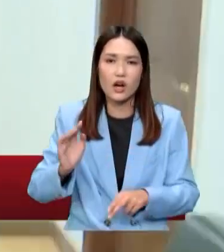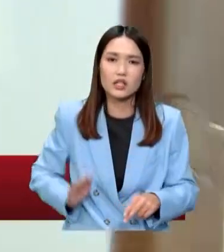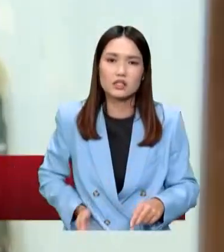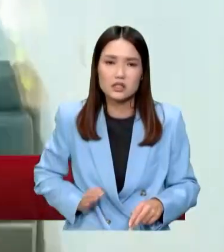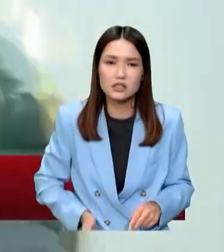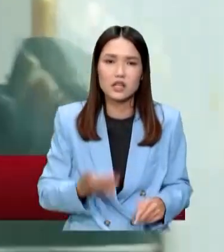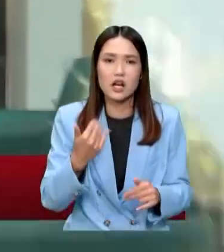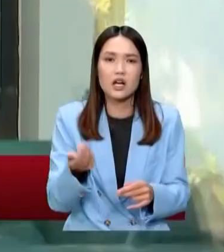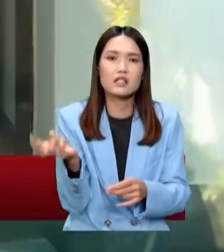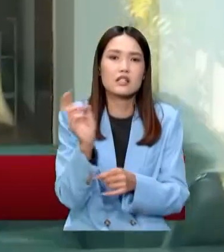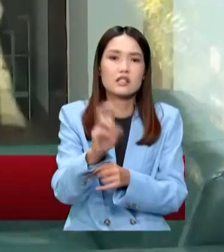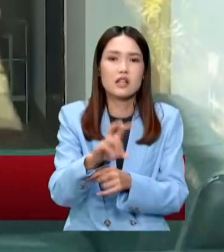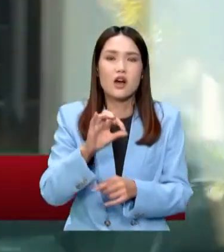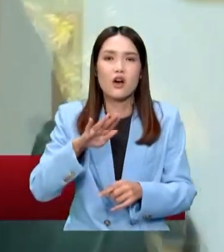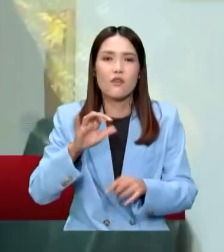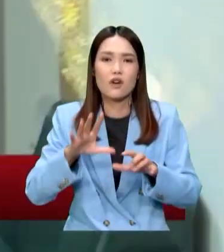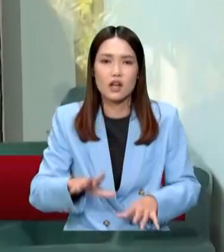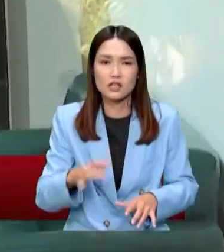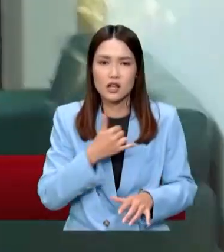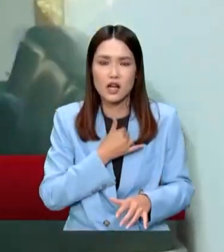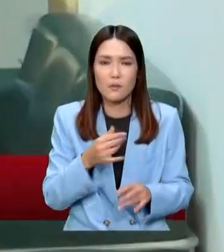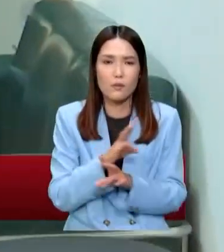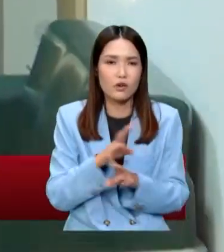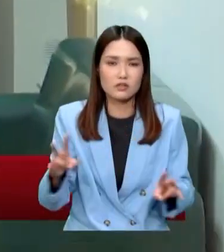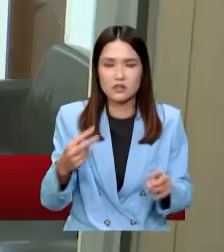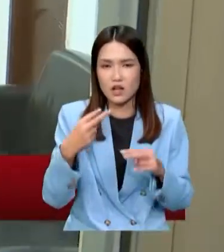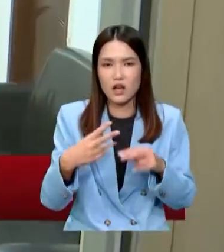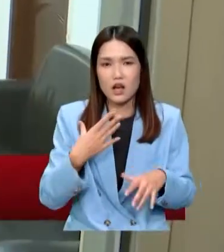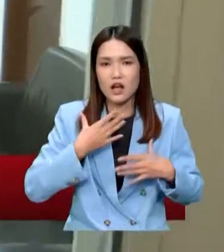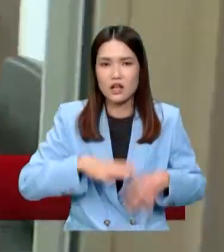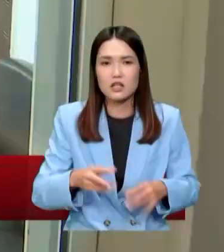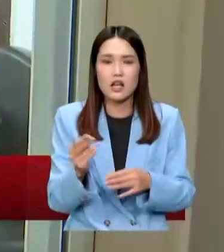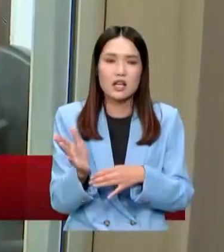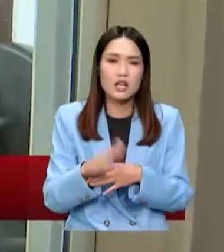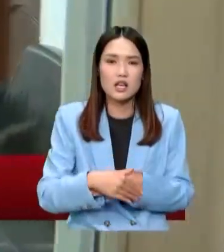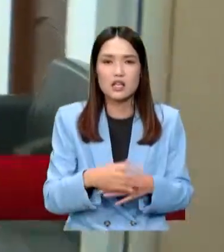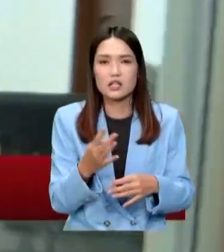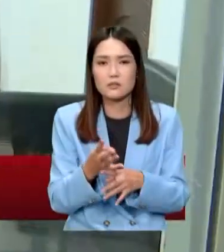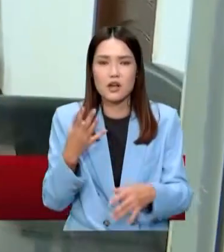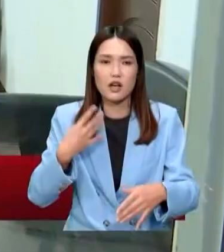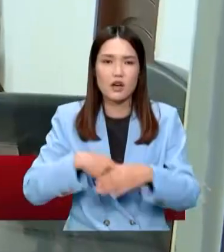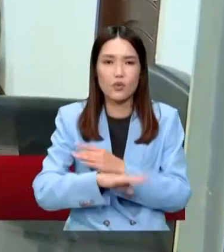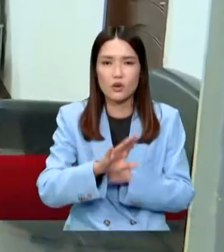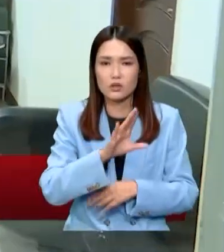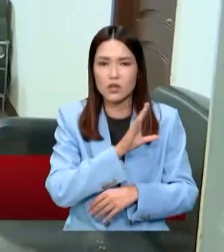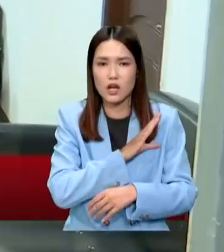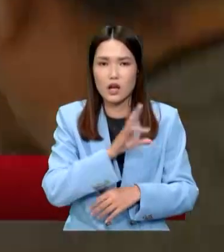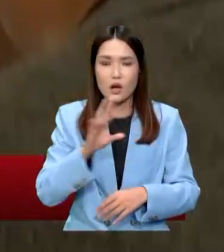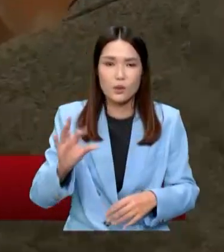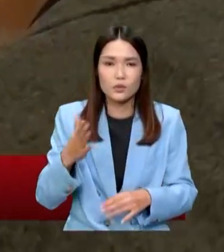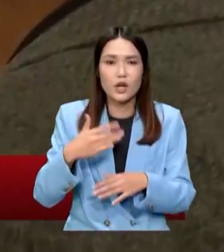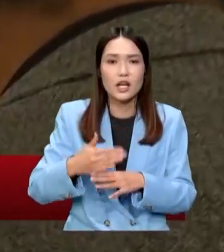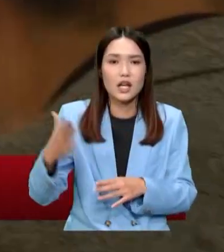жаңа кеңсесіне бардық, бірақ ондағылар біздің келгенімізге аса қуана қойған жоқ. Есікті жауып тілдеспейміз деп шорт кесті. Алайда